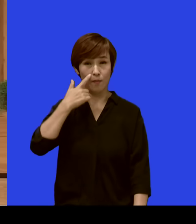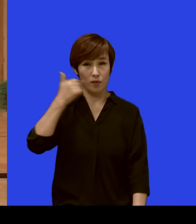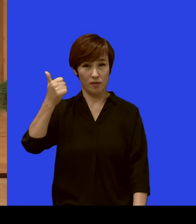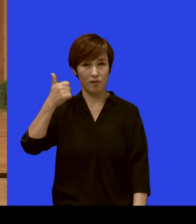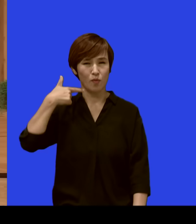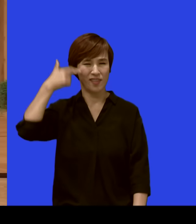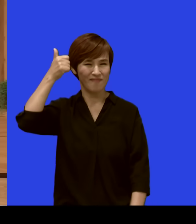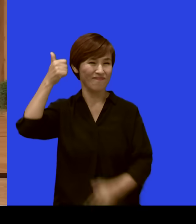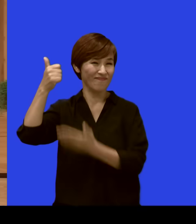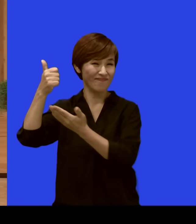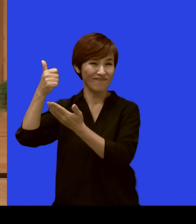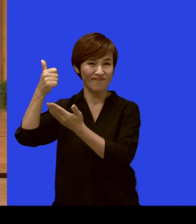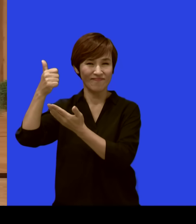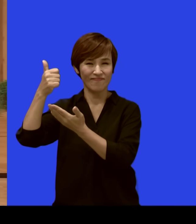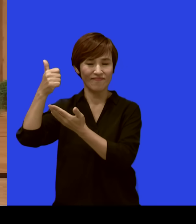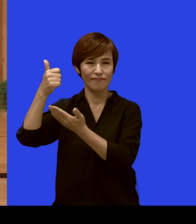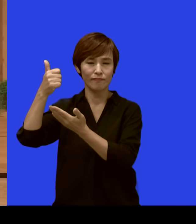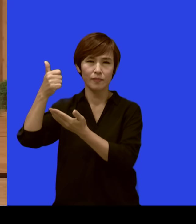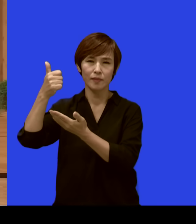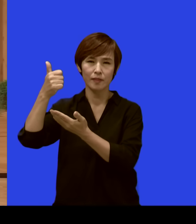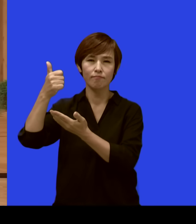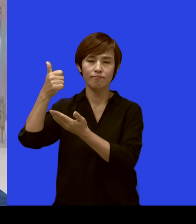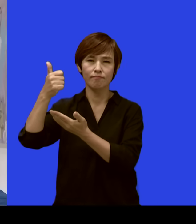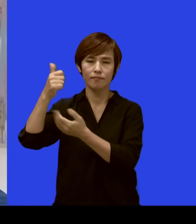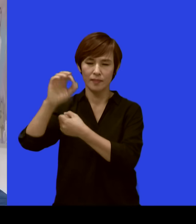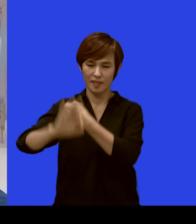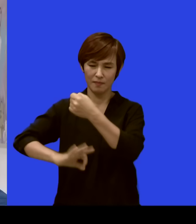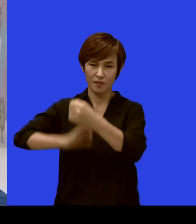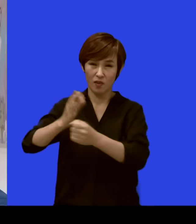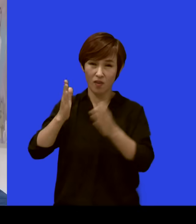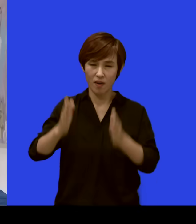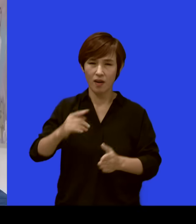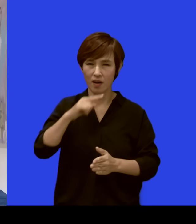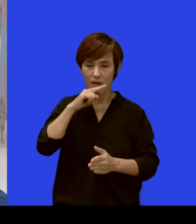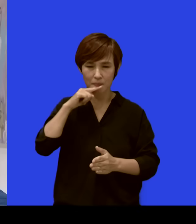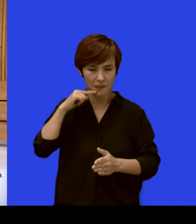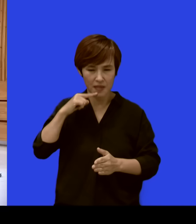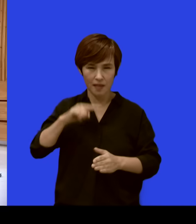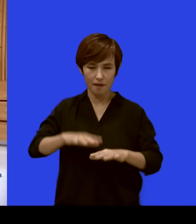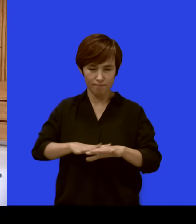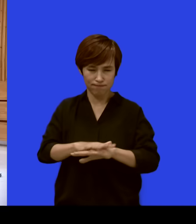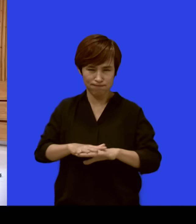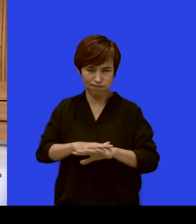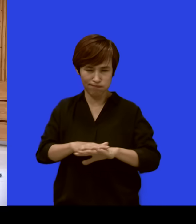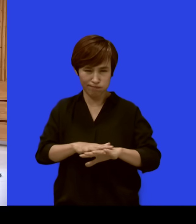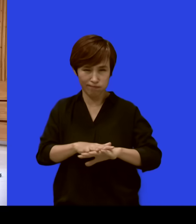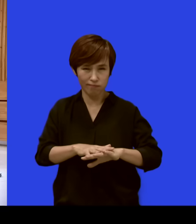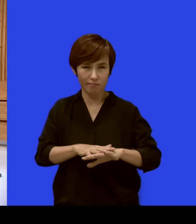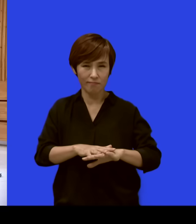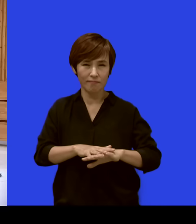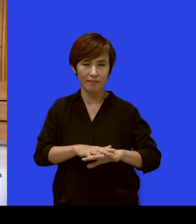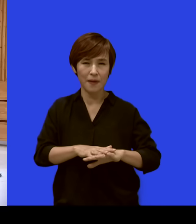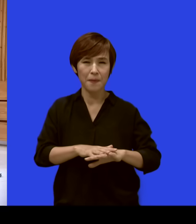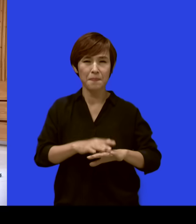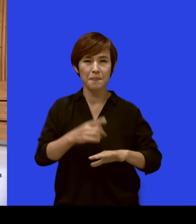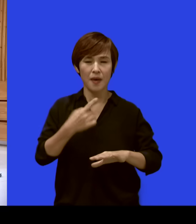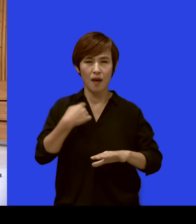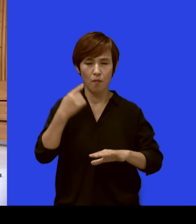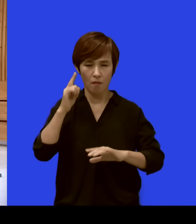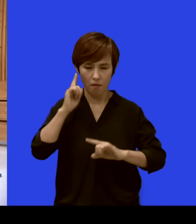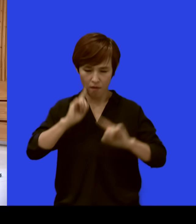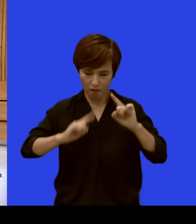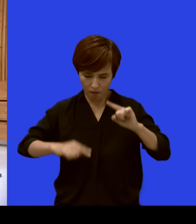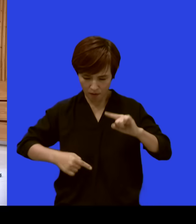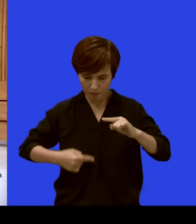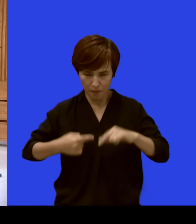목회자 선배로서 저희 아버지 이제 10년 이상 투석하시다가 신장 이식도 하시고 몸에 상처가 굉장히 많으시거든요. 수술 자국들이.